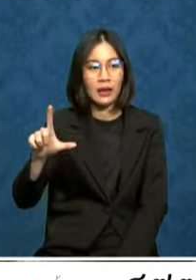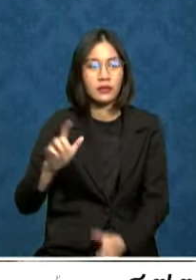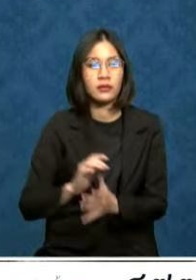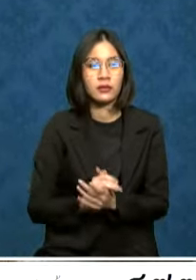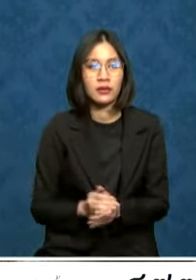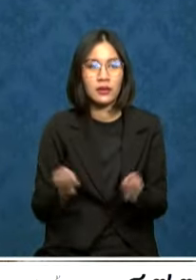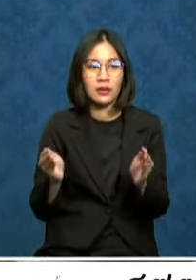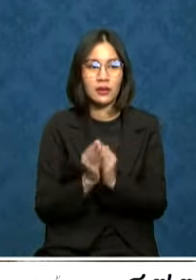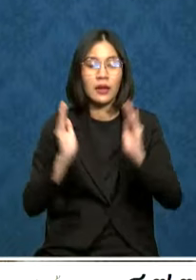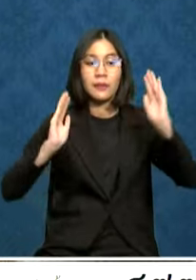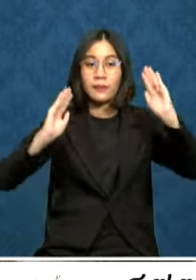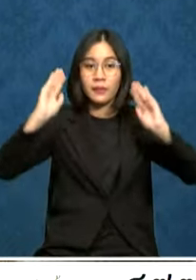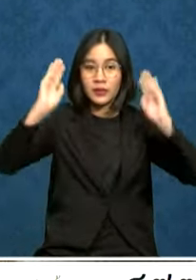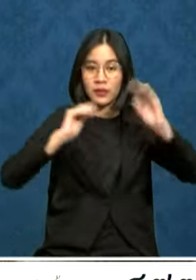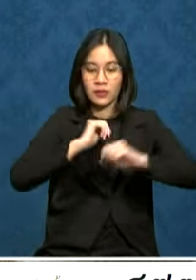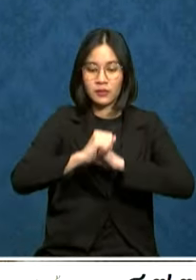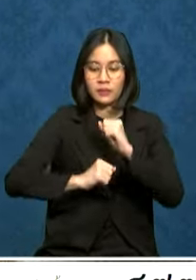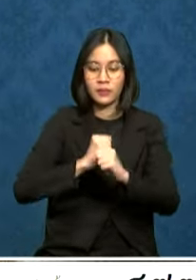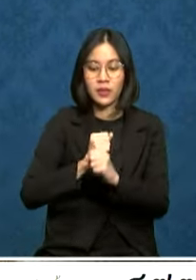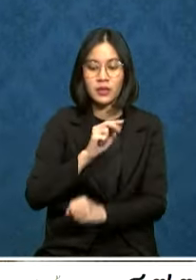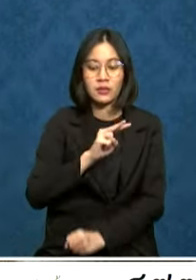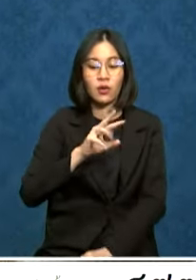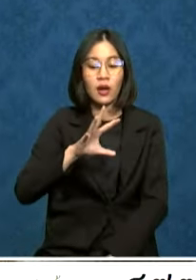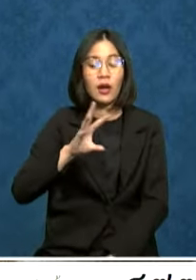ลงบชามปติี่จะเกิดขึ้ในปี 2567